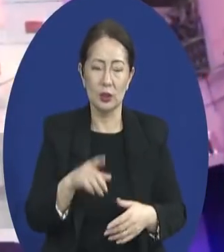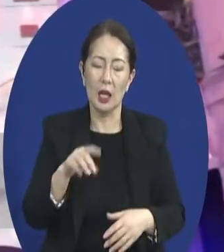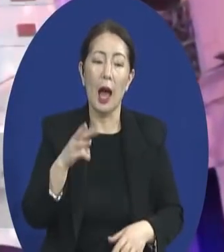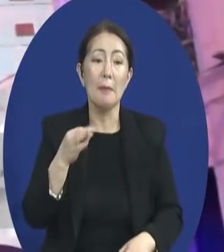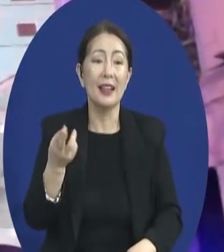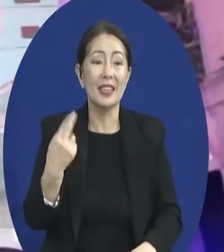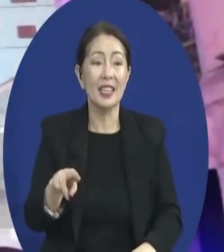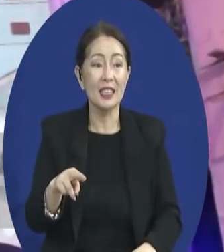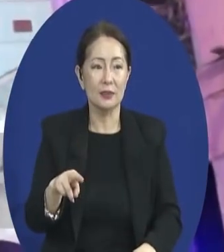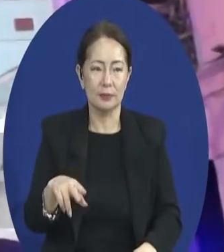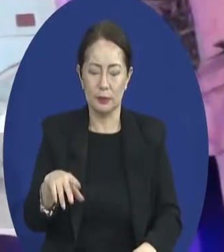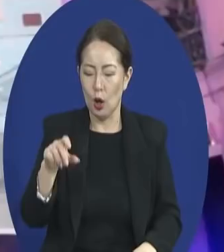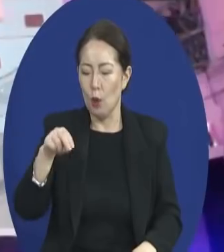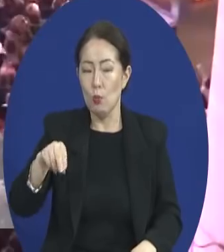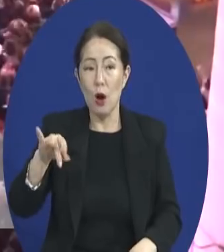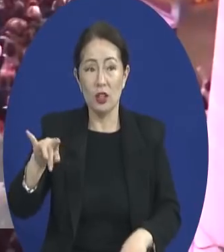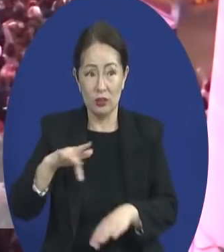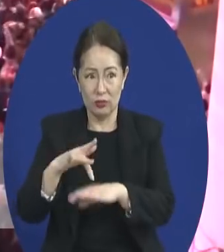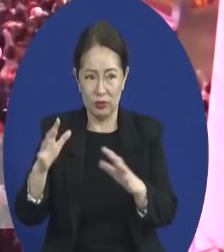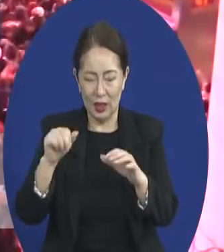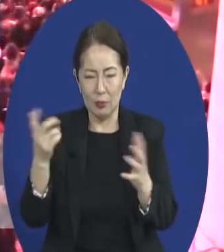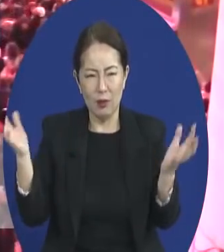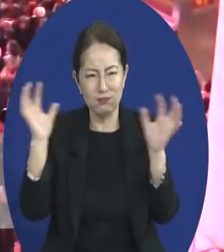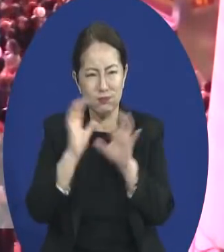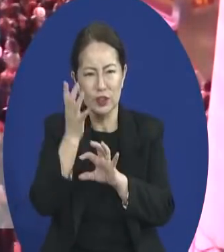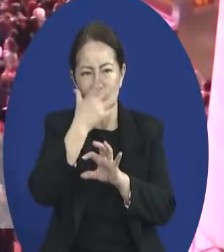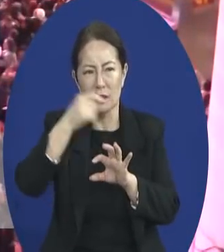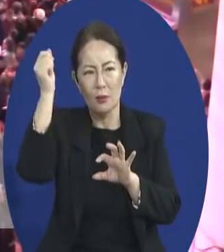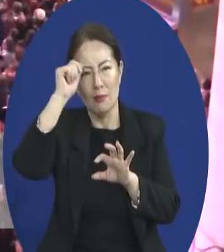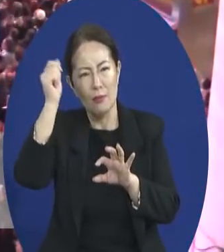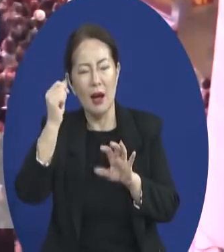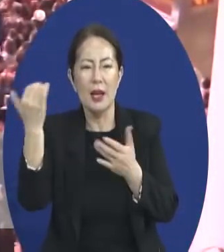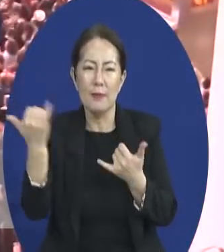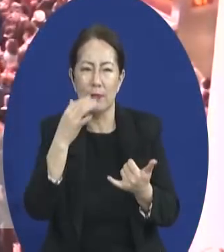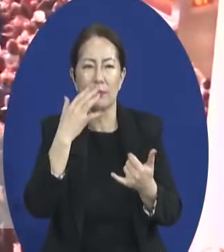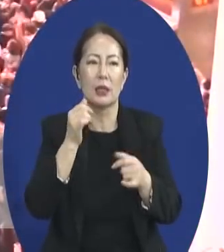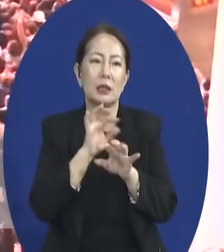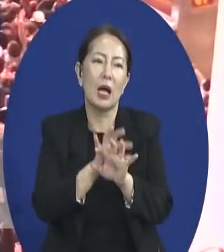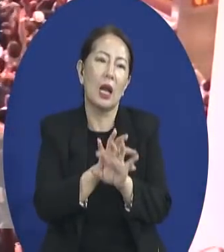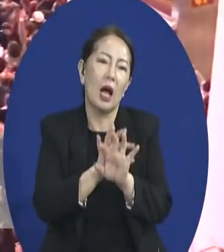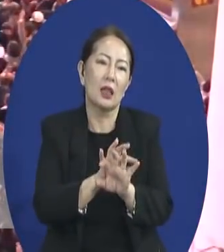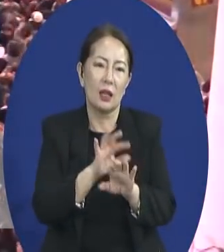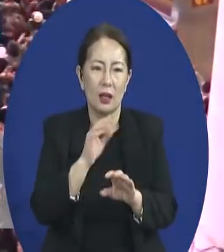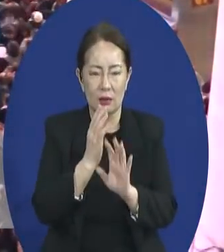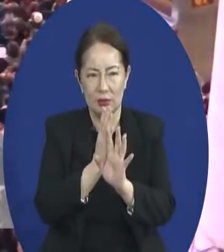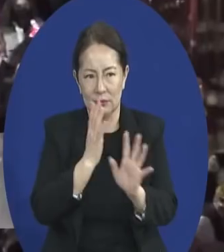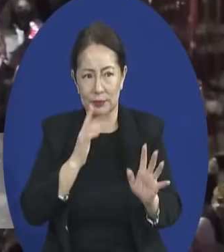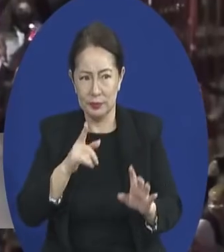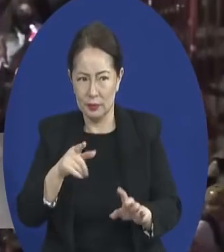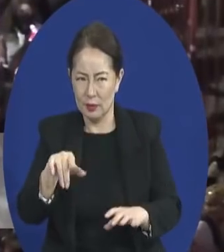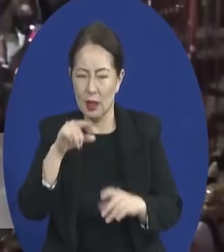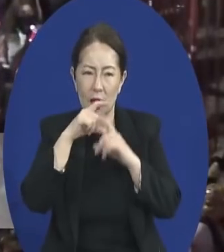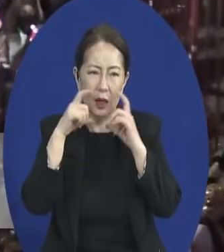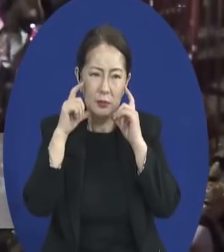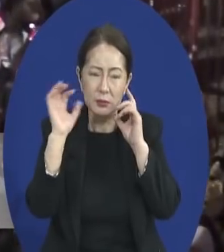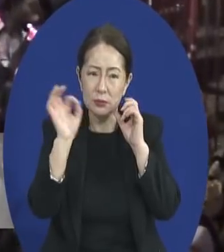ард иргэд Порто дель Соль талбайд шинэ гутхаар олон цагаар дараалалд зогссон бөгөөд тус улсын эрх баригчдын зүгээс арга хэмжээ авч амны